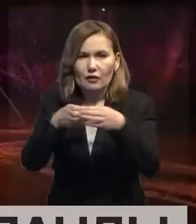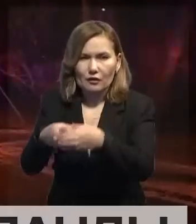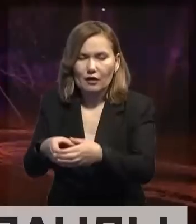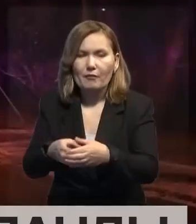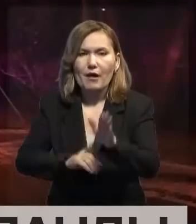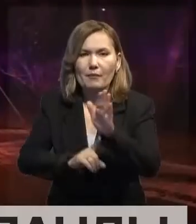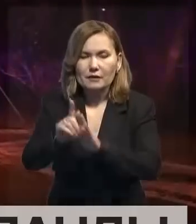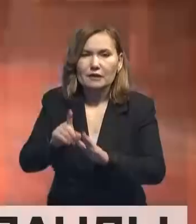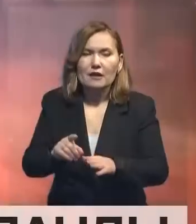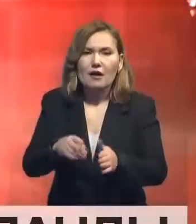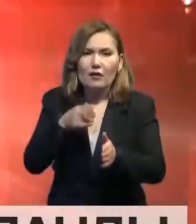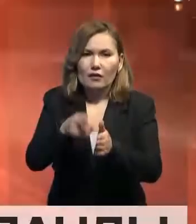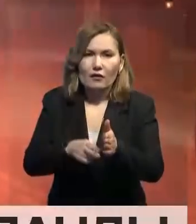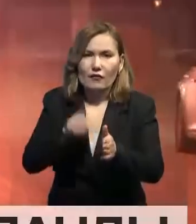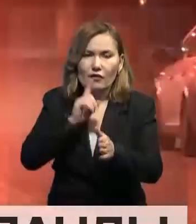қатынасы тоқтап тұр.